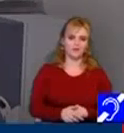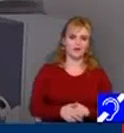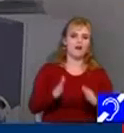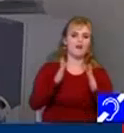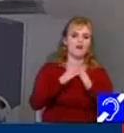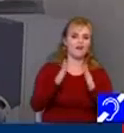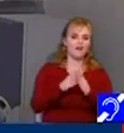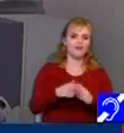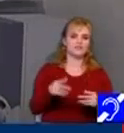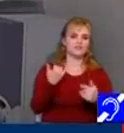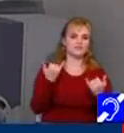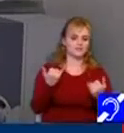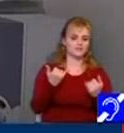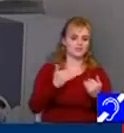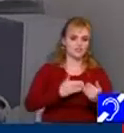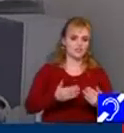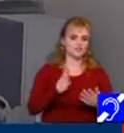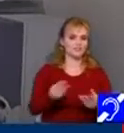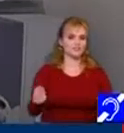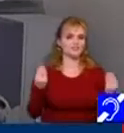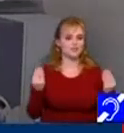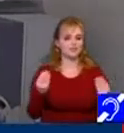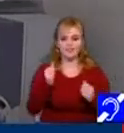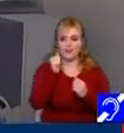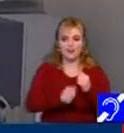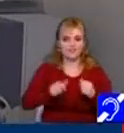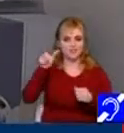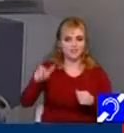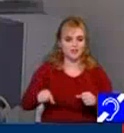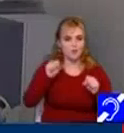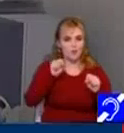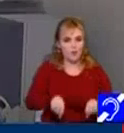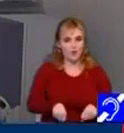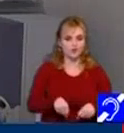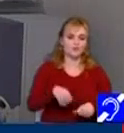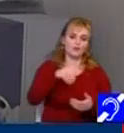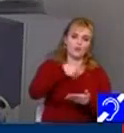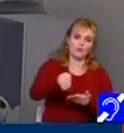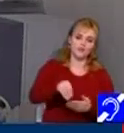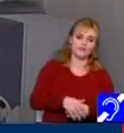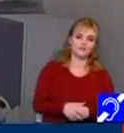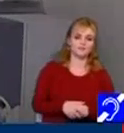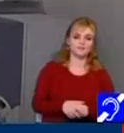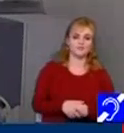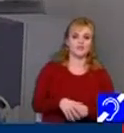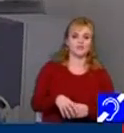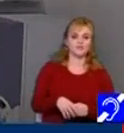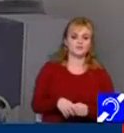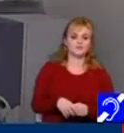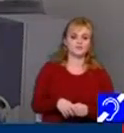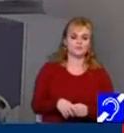segment de lux, unde nu fiecare deja poate să-și permită să întrețină, să-și